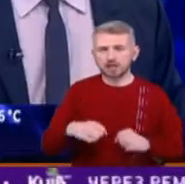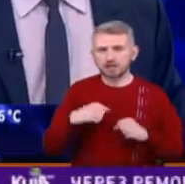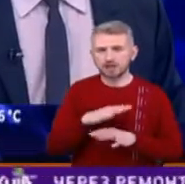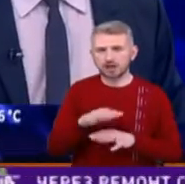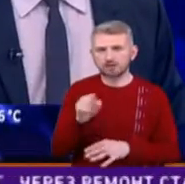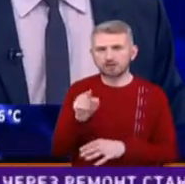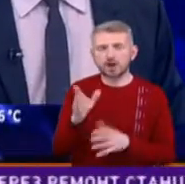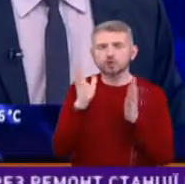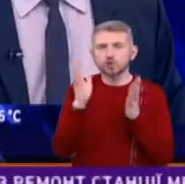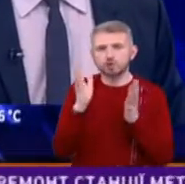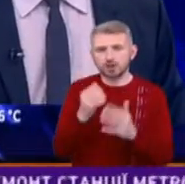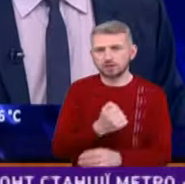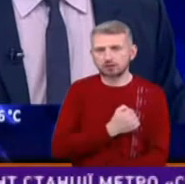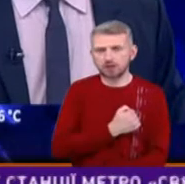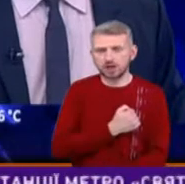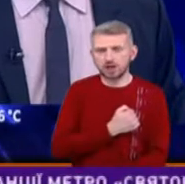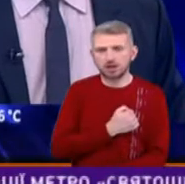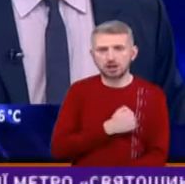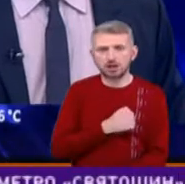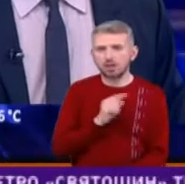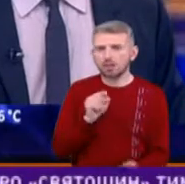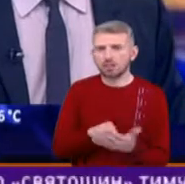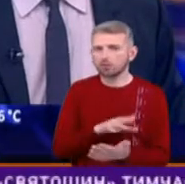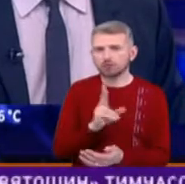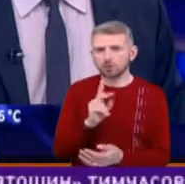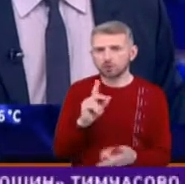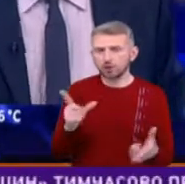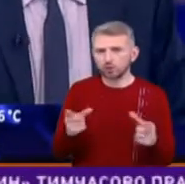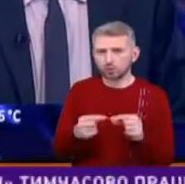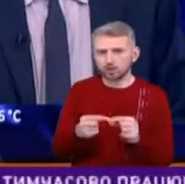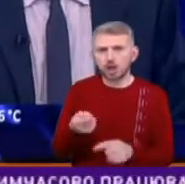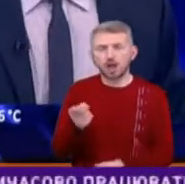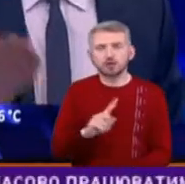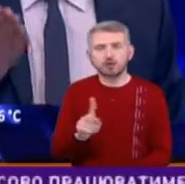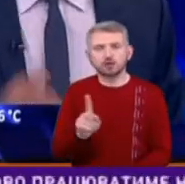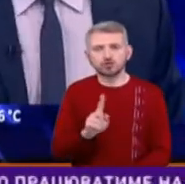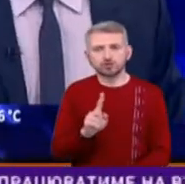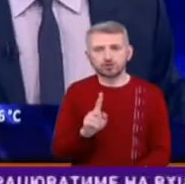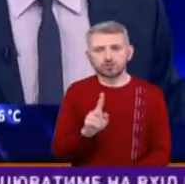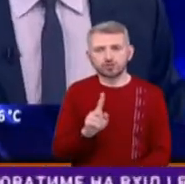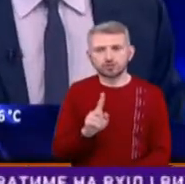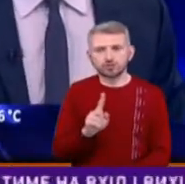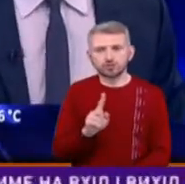Ваш кумир, на жаль, не пройде в другий тур. А те, що перше місце